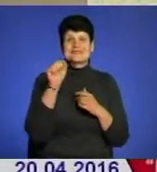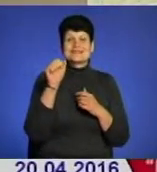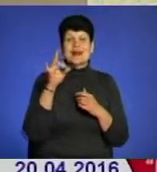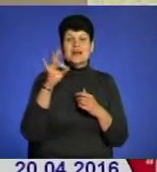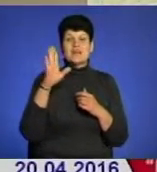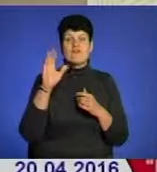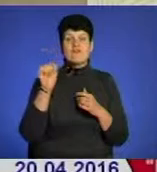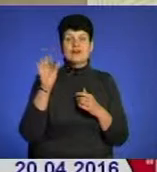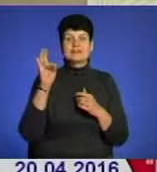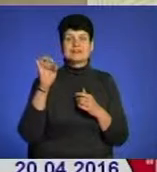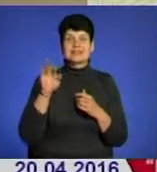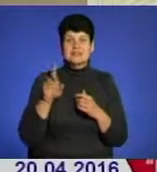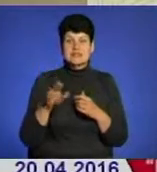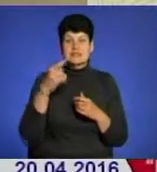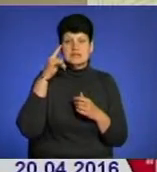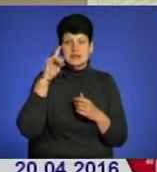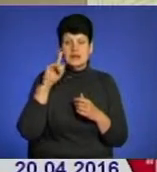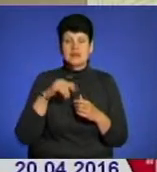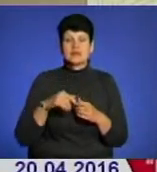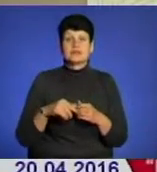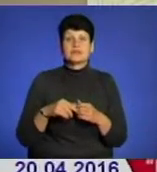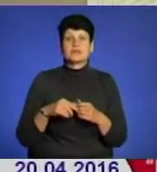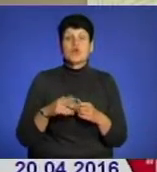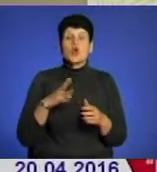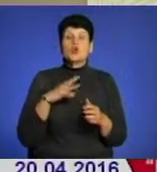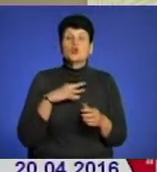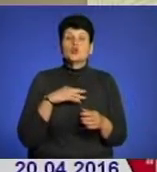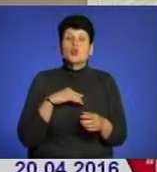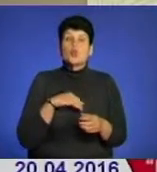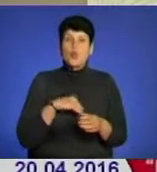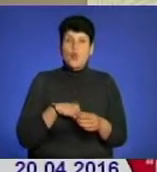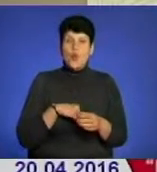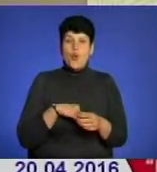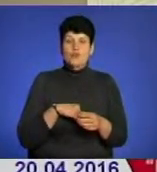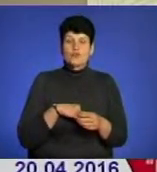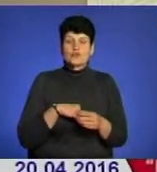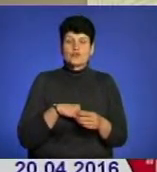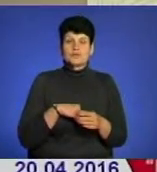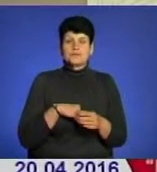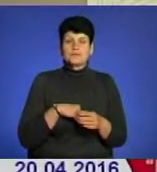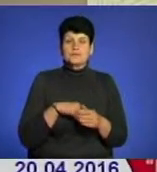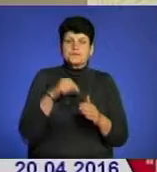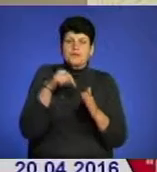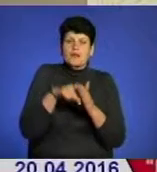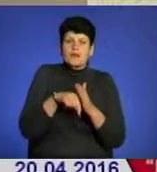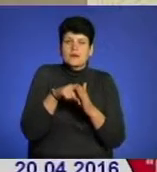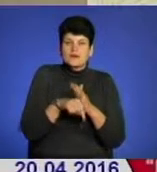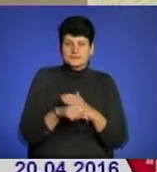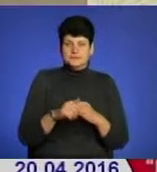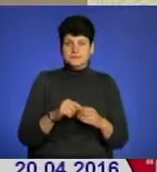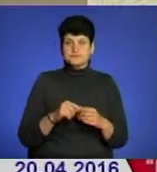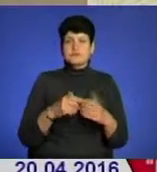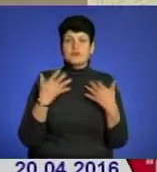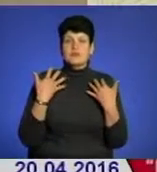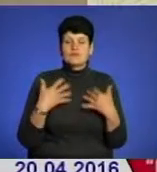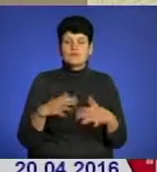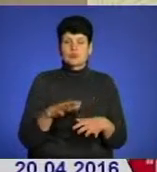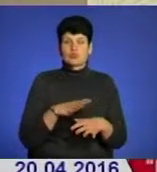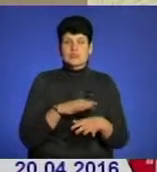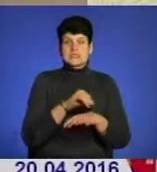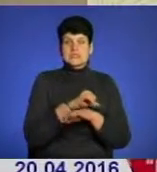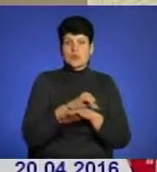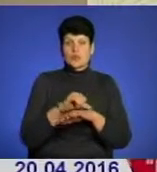нашої, ну знаєте, такої духовної криниці, скажімо. І вона вже була, ну, за